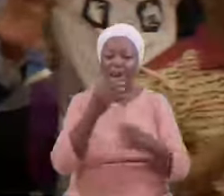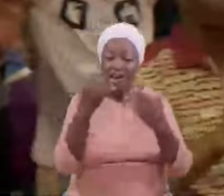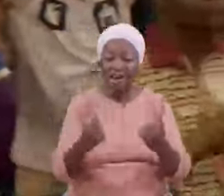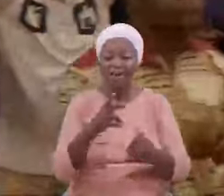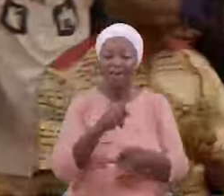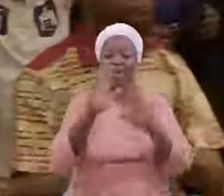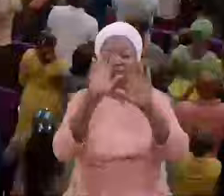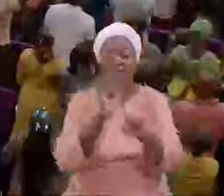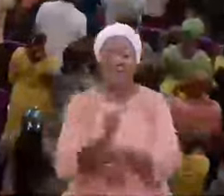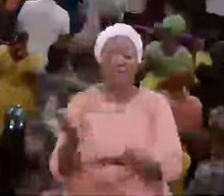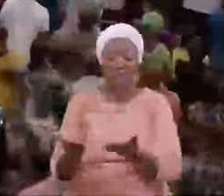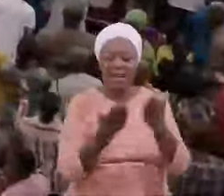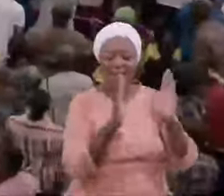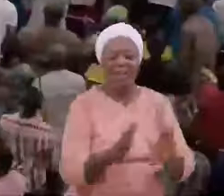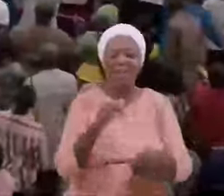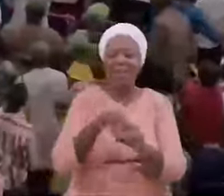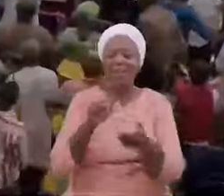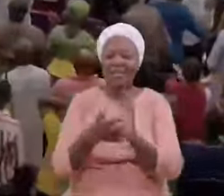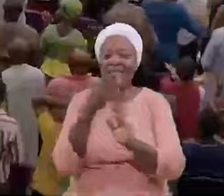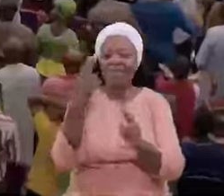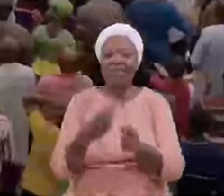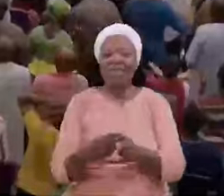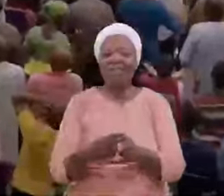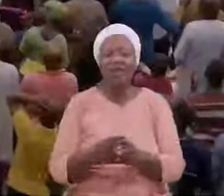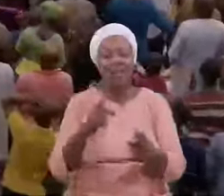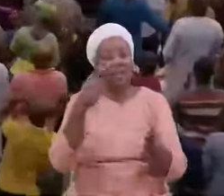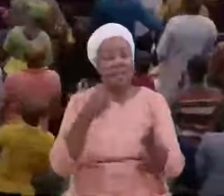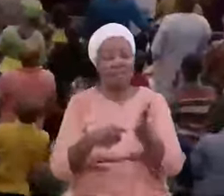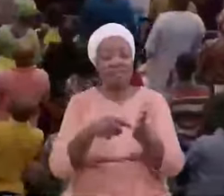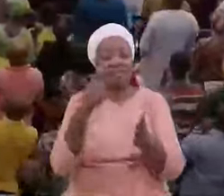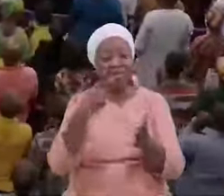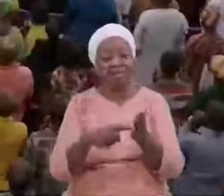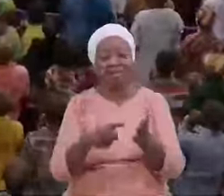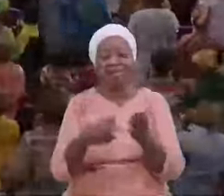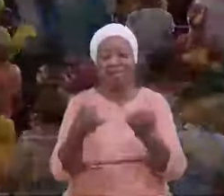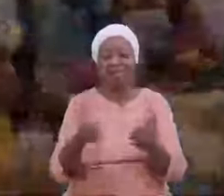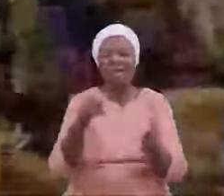Examinez-vous. C'est fait.